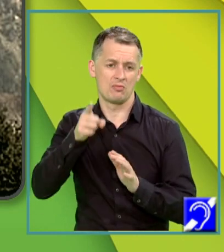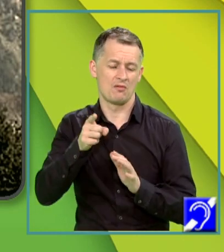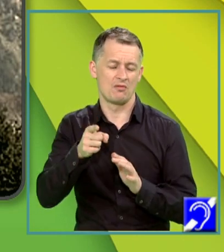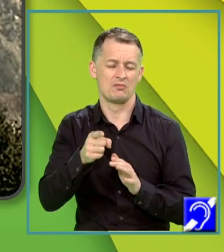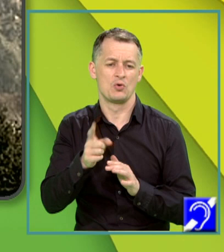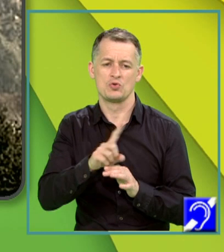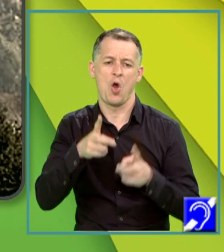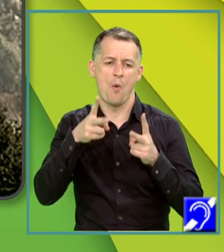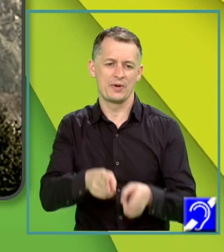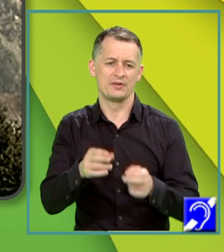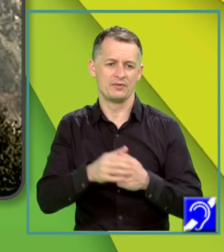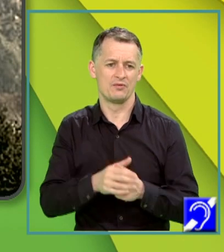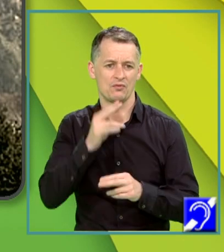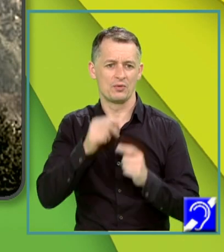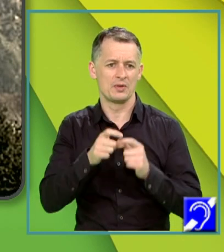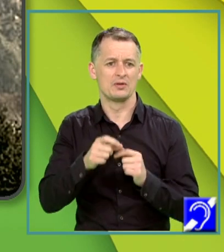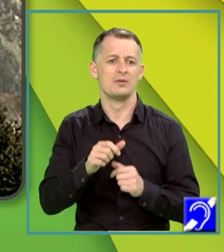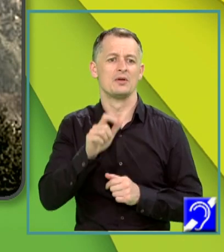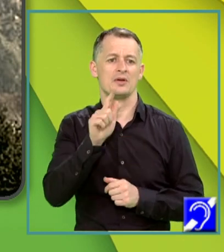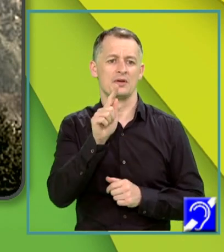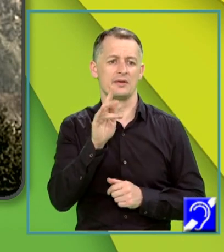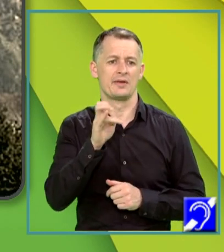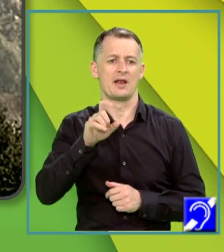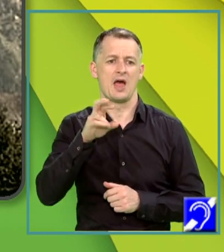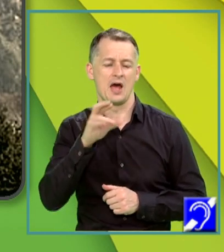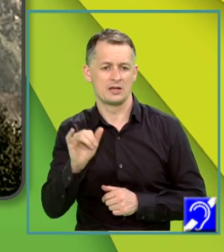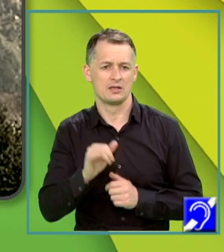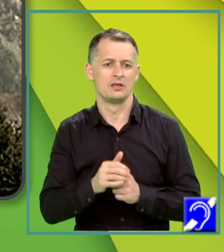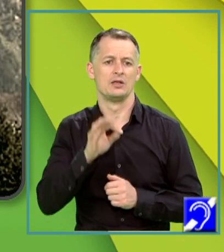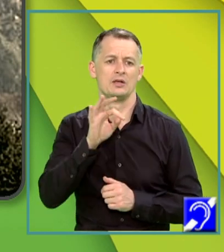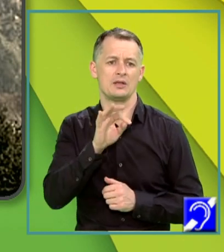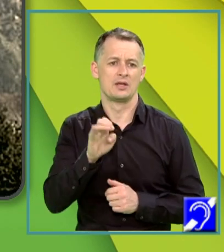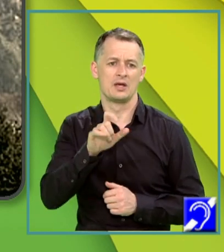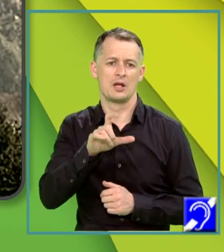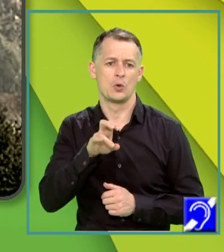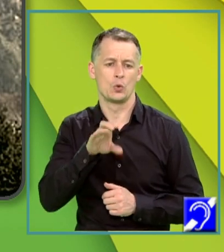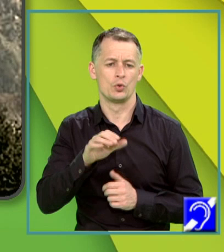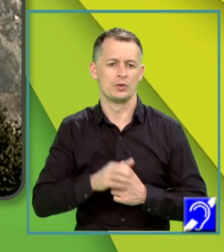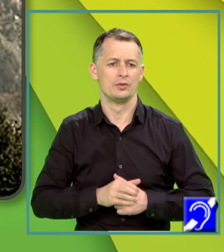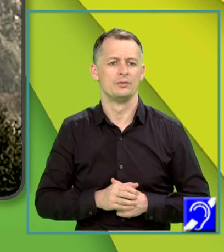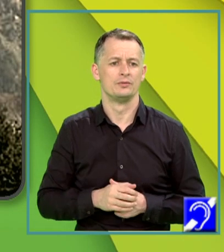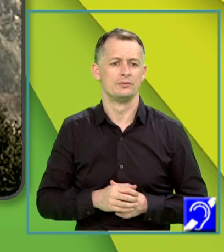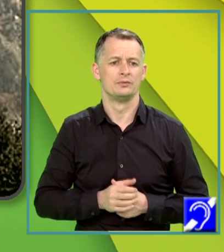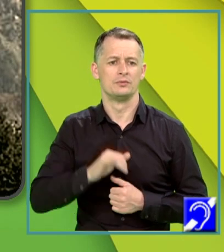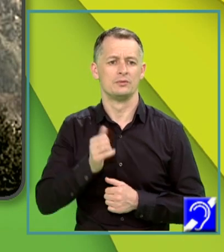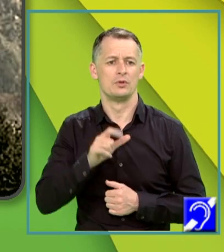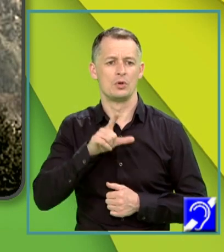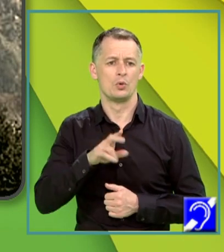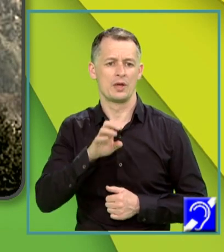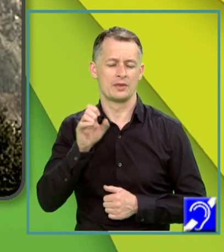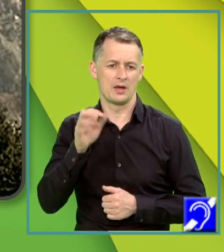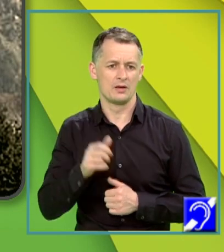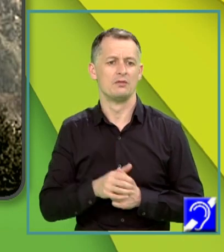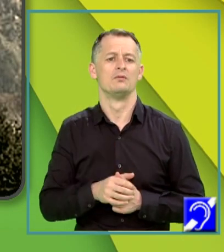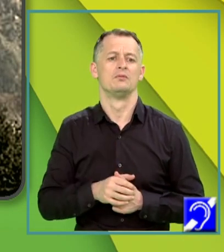de gaze de la ghelari și teliuc din munții Poiana ruscă de la Ocna de fier în munții dognecei de la lueta în munții